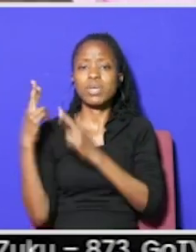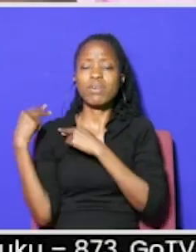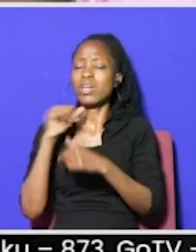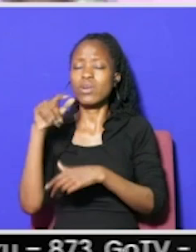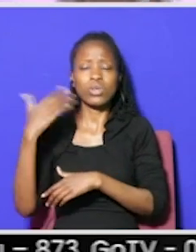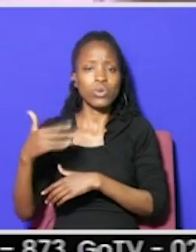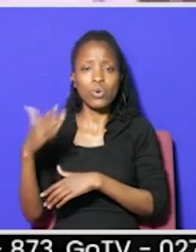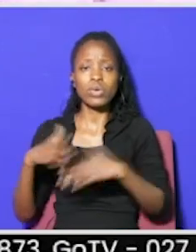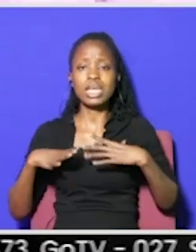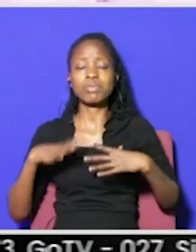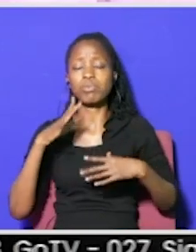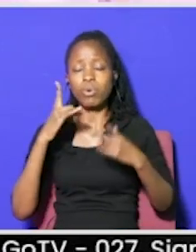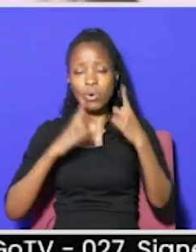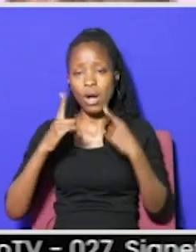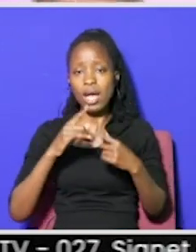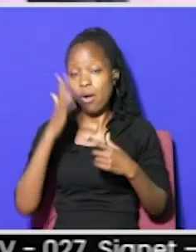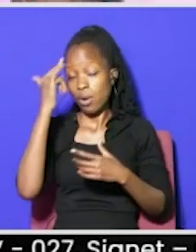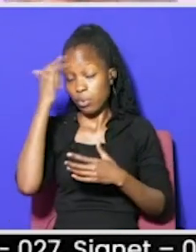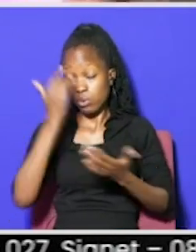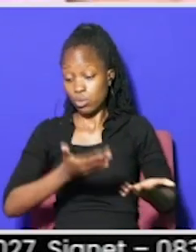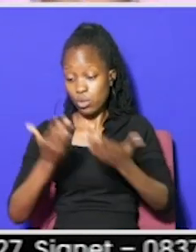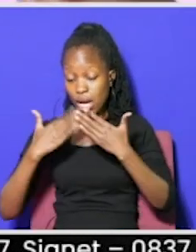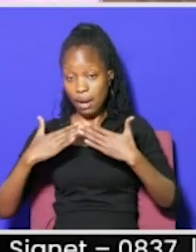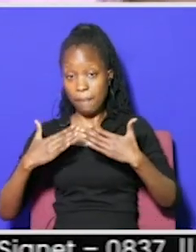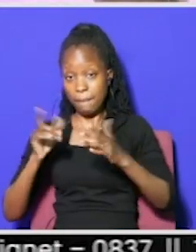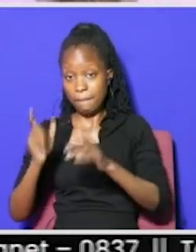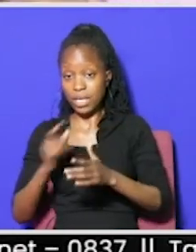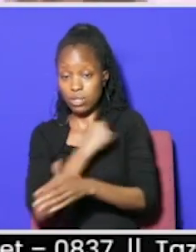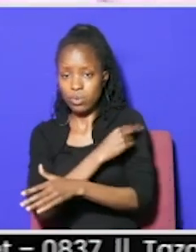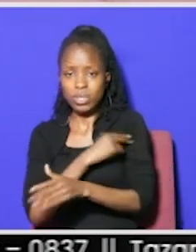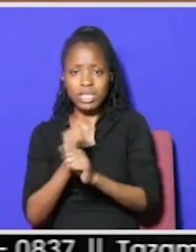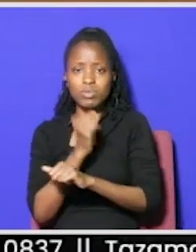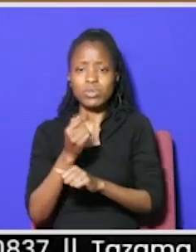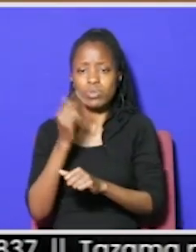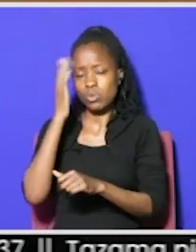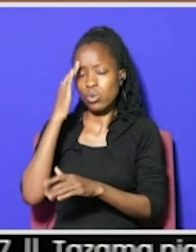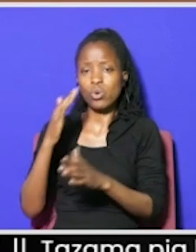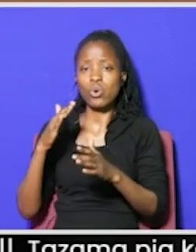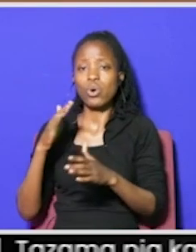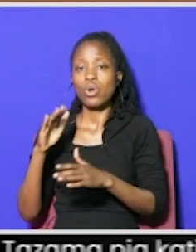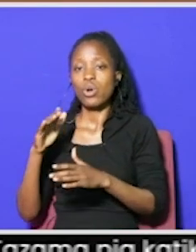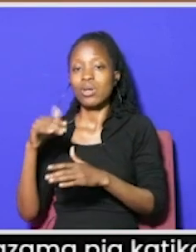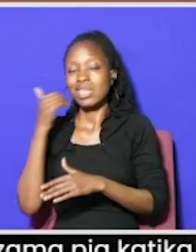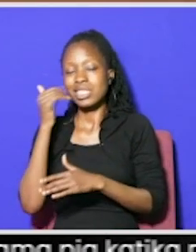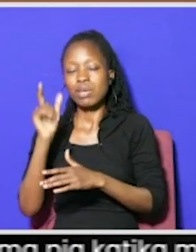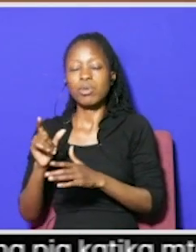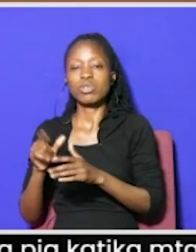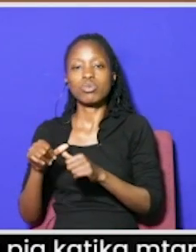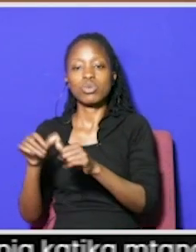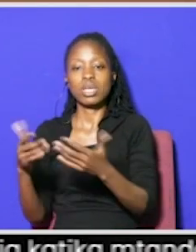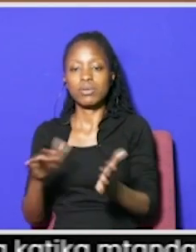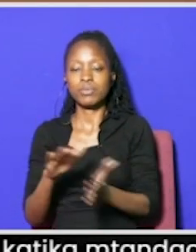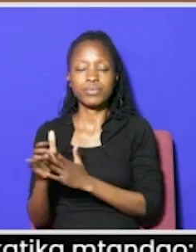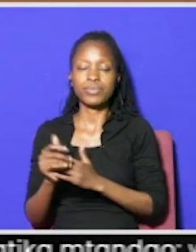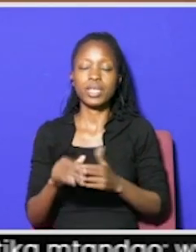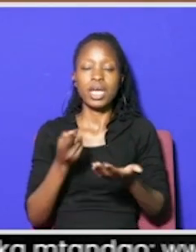Manake mtu amepelekwa hospitalini na hawezi uliza kujua mgonjwa wake endelea namna gani. Report tumeshaipata kutoka kwa pathologist